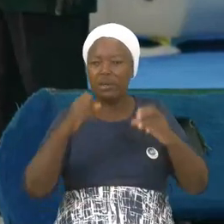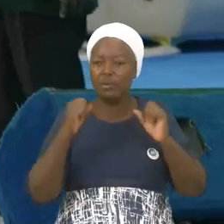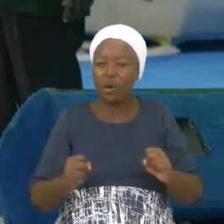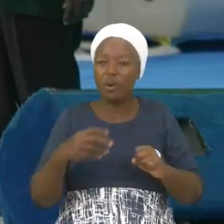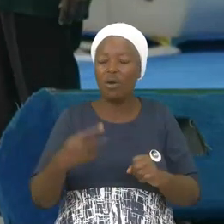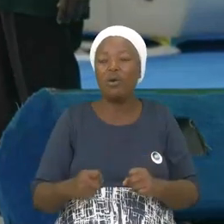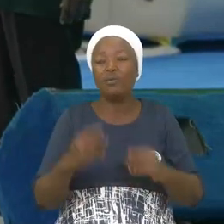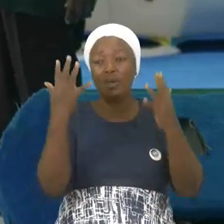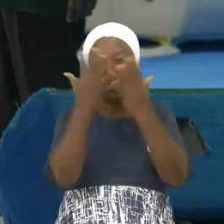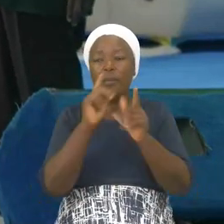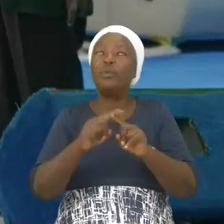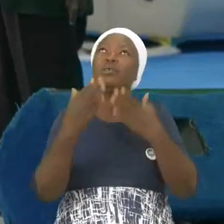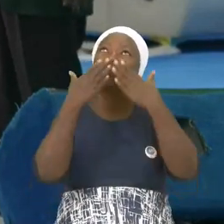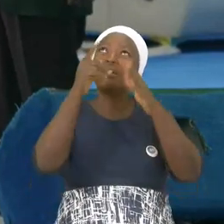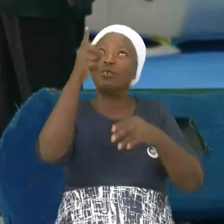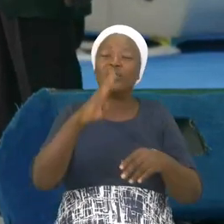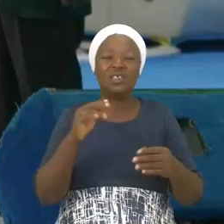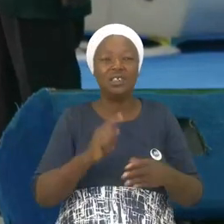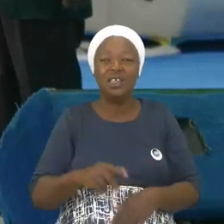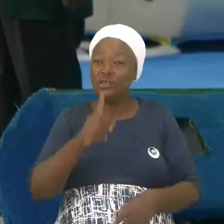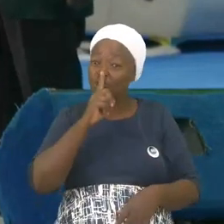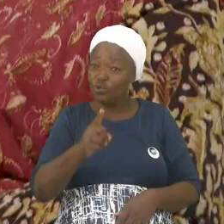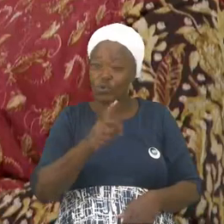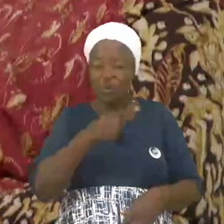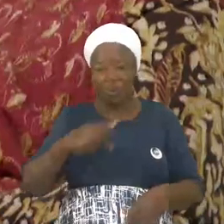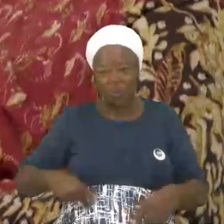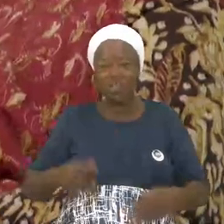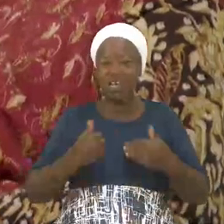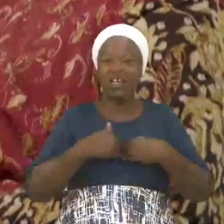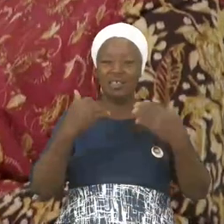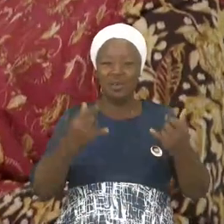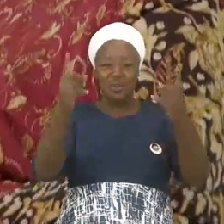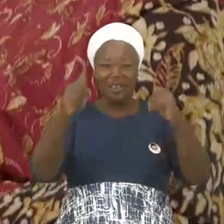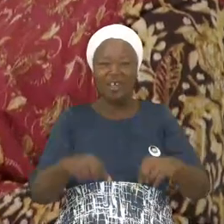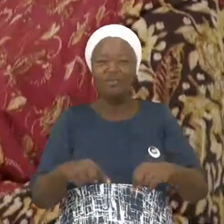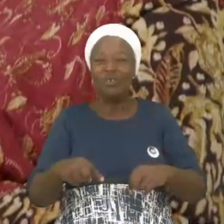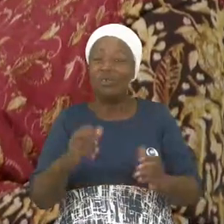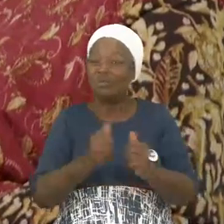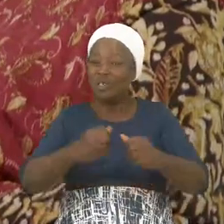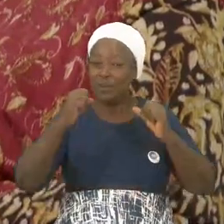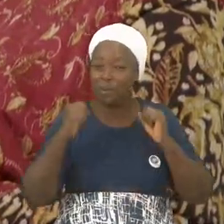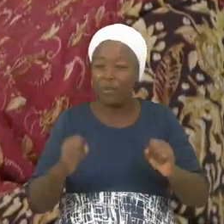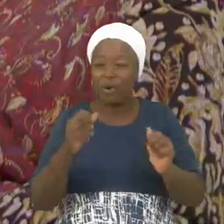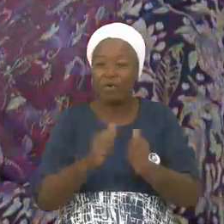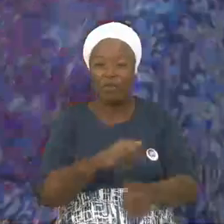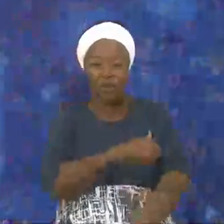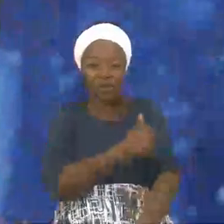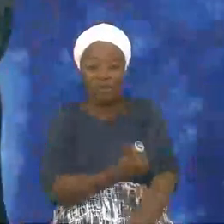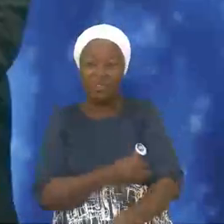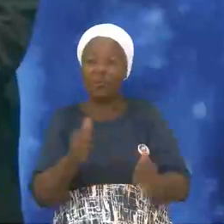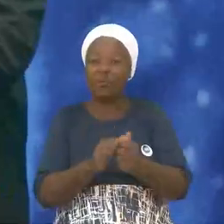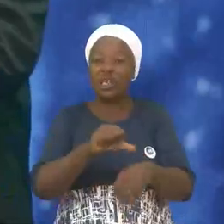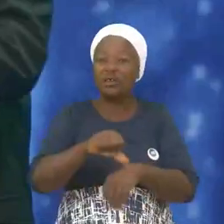monde entier souffre sous la puissance de ce prince. Mais Dieu merci, le vrai prince est venu